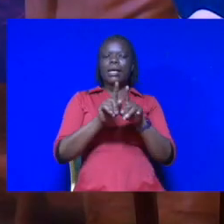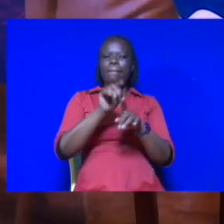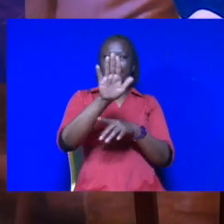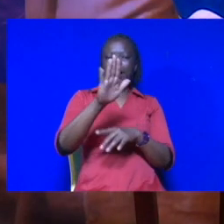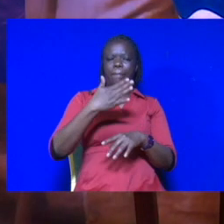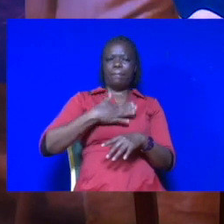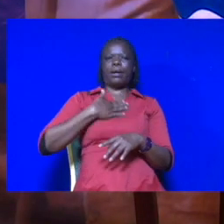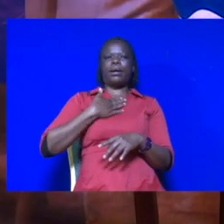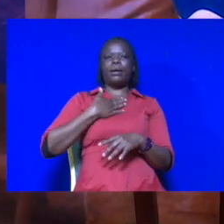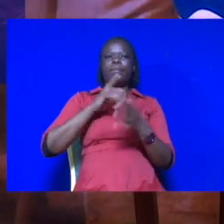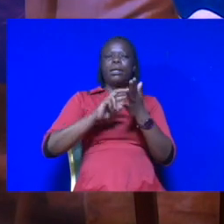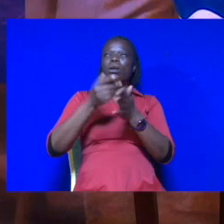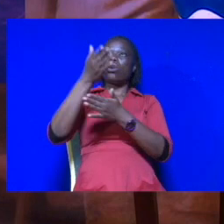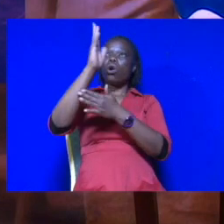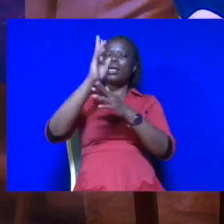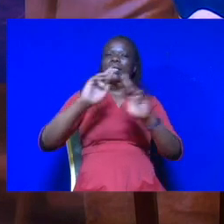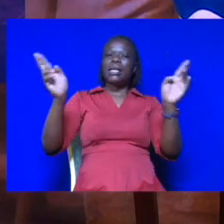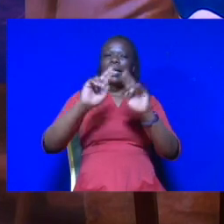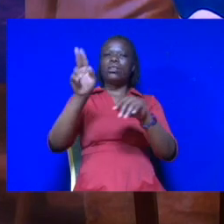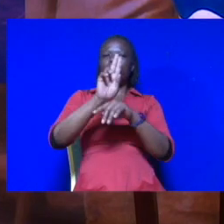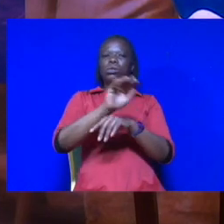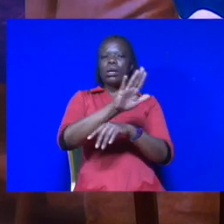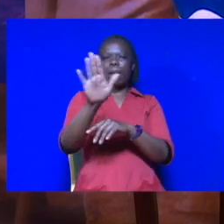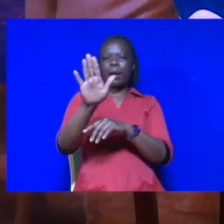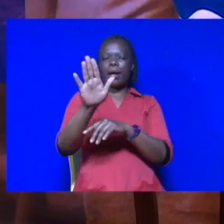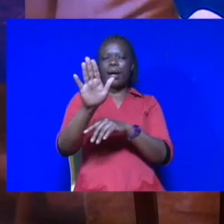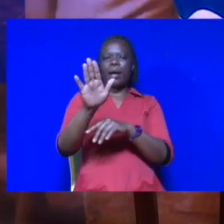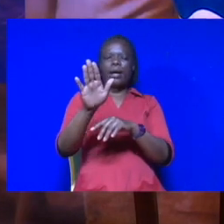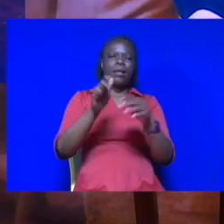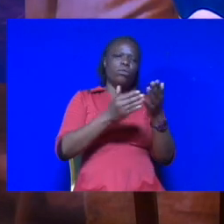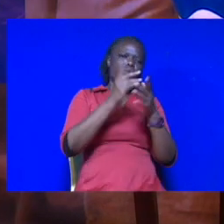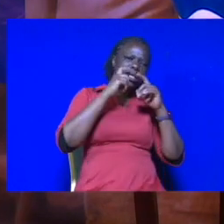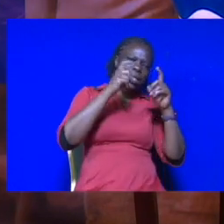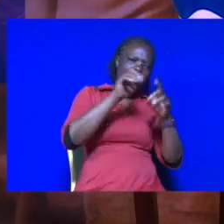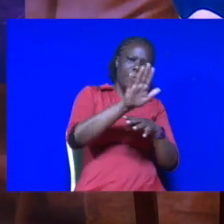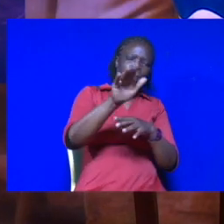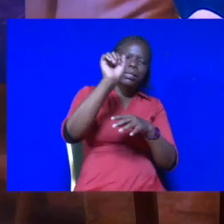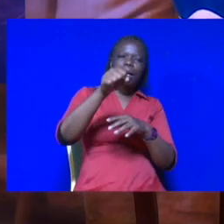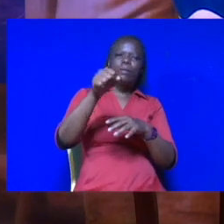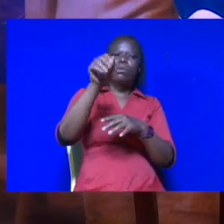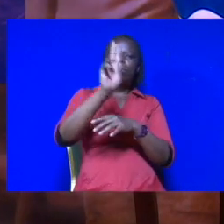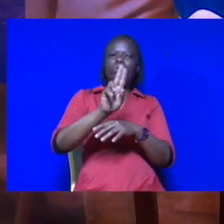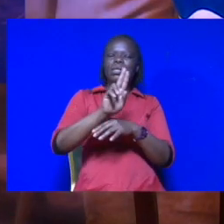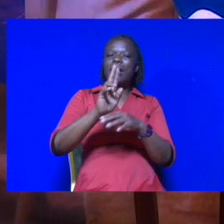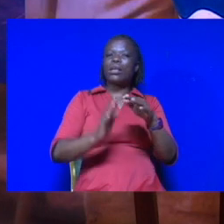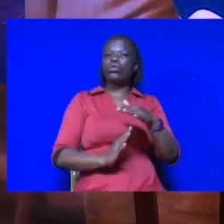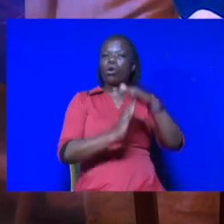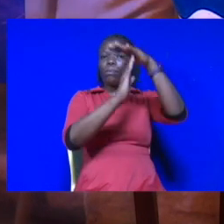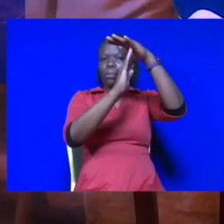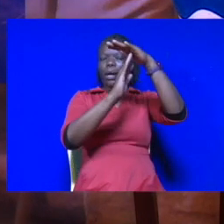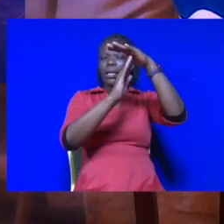tayari kukutumia katika udhaifu na ubinadamu wako. Na utatumika kwa kiwango cha juu